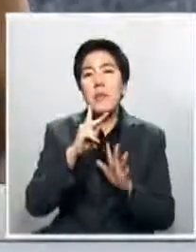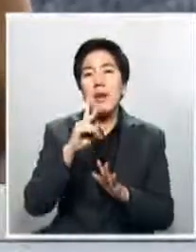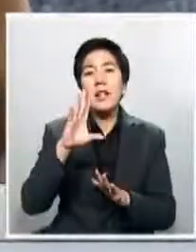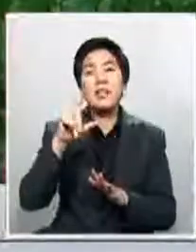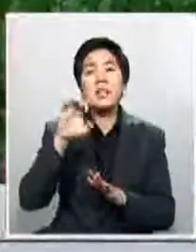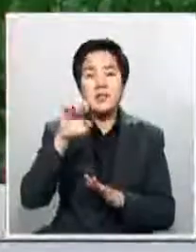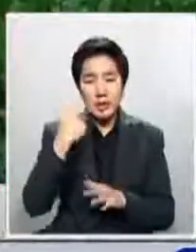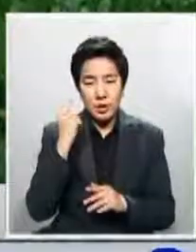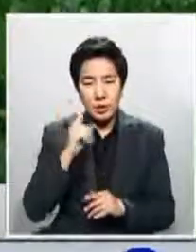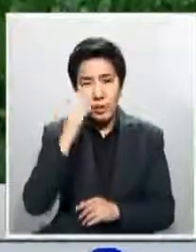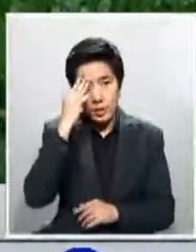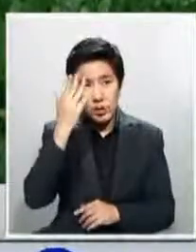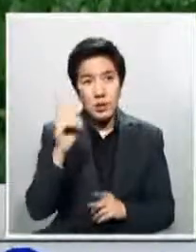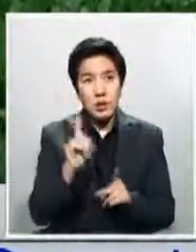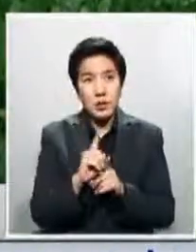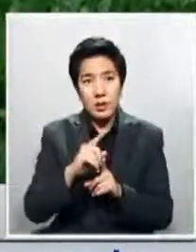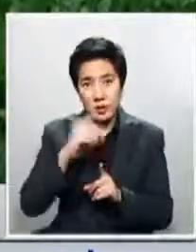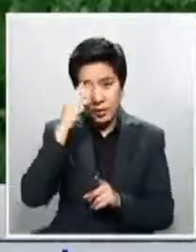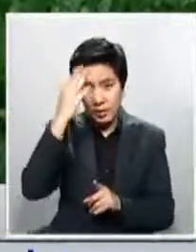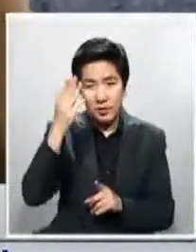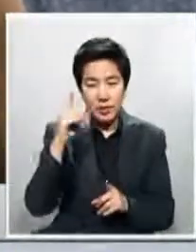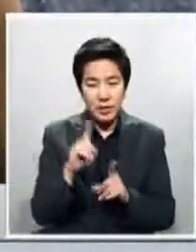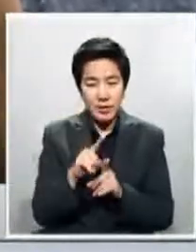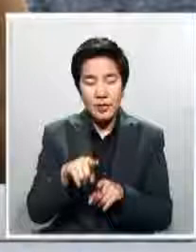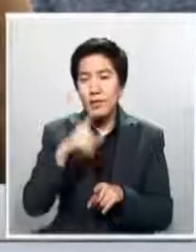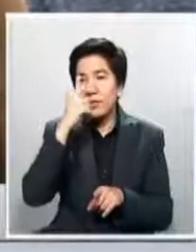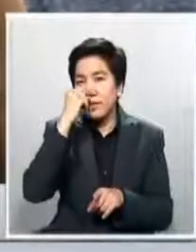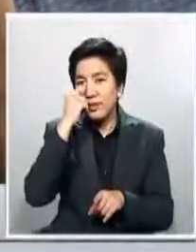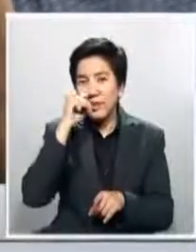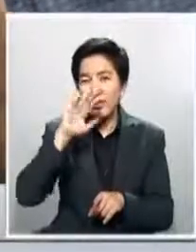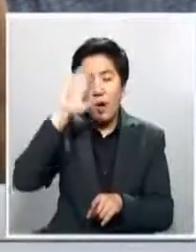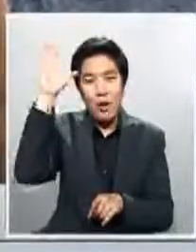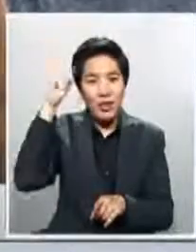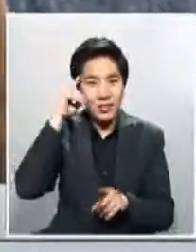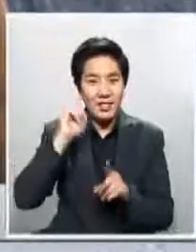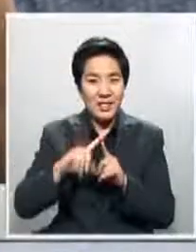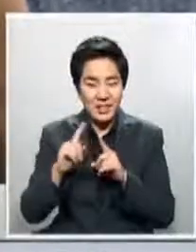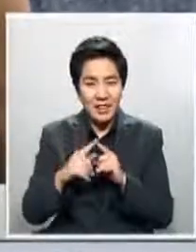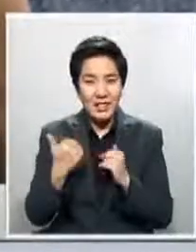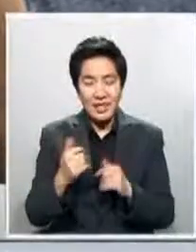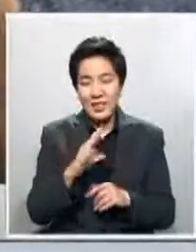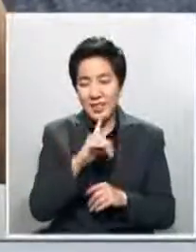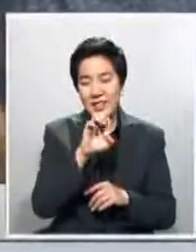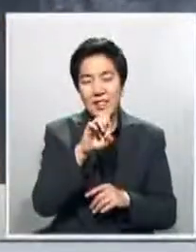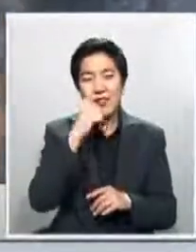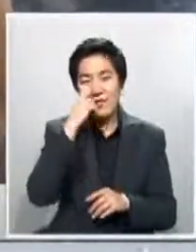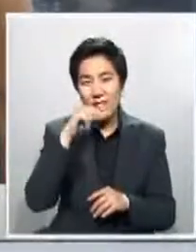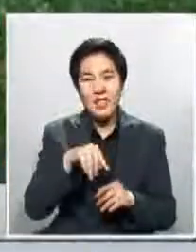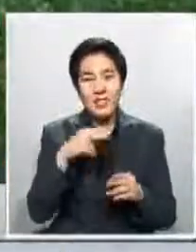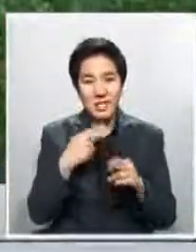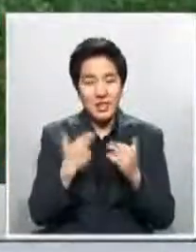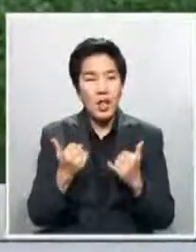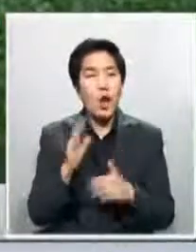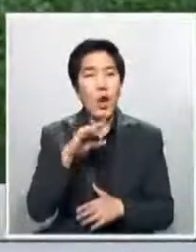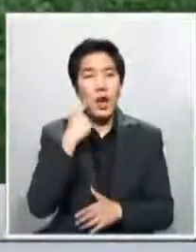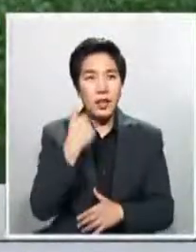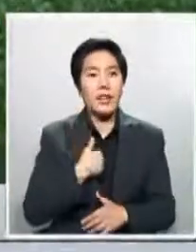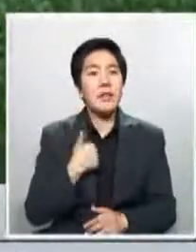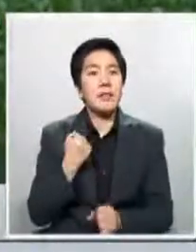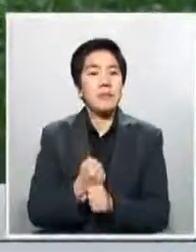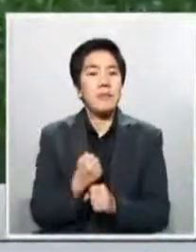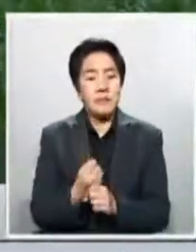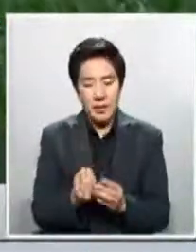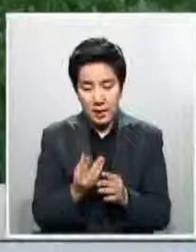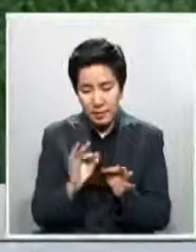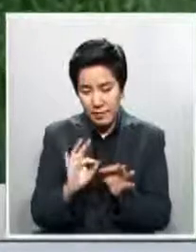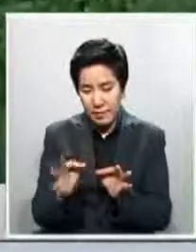าทักทายนะฮัลโหลชี ทำไมอ่ะ ฝรั่ง โอ้ชีฝรั่งอุ้ย ของใครพี่ไร่ของใคร ไร่ของผมครับ เหรอ ครับ